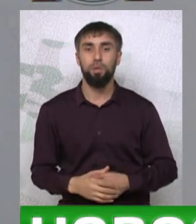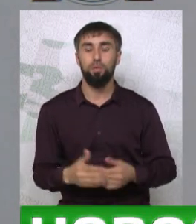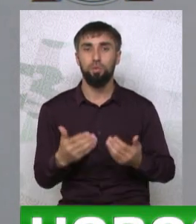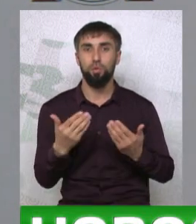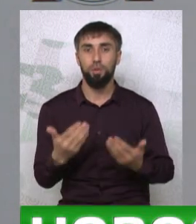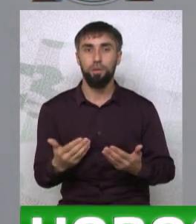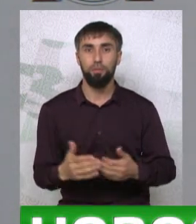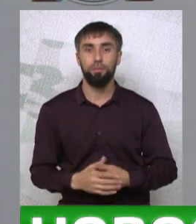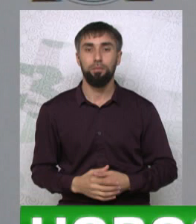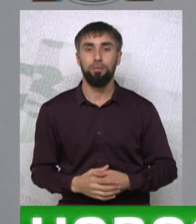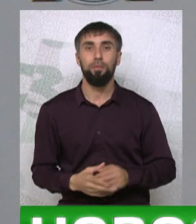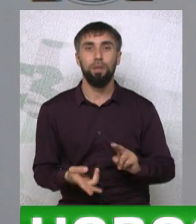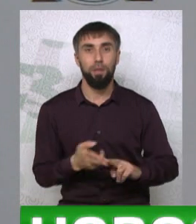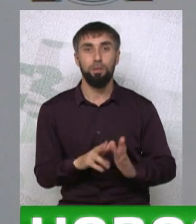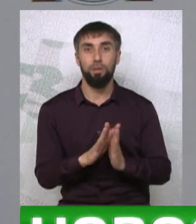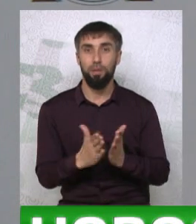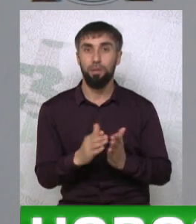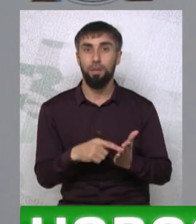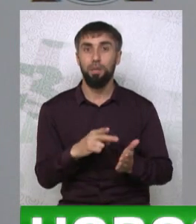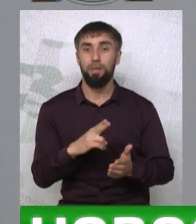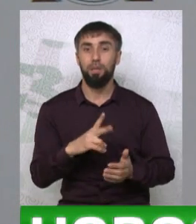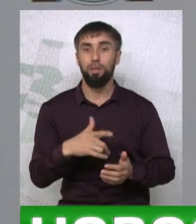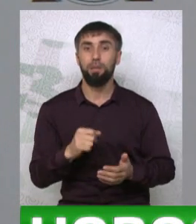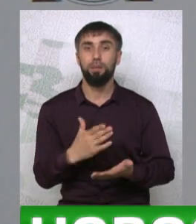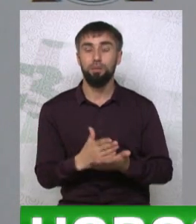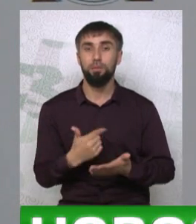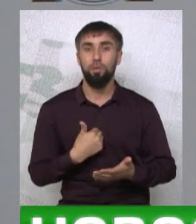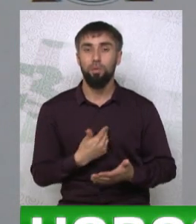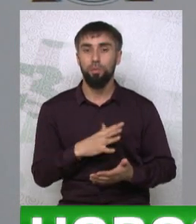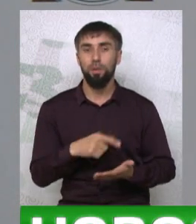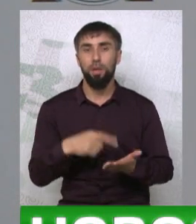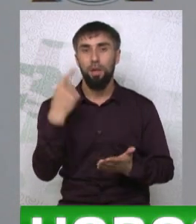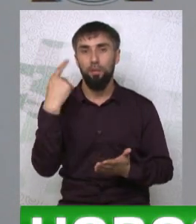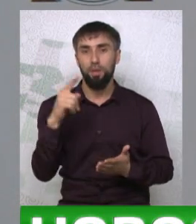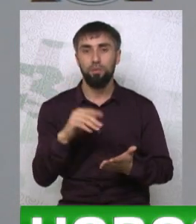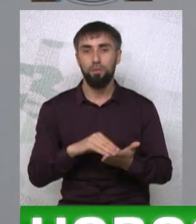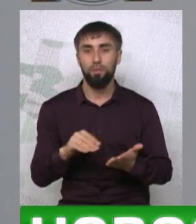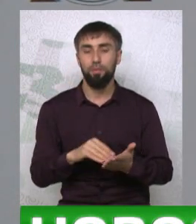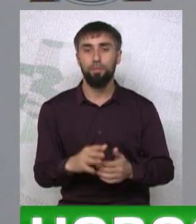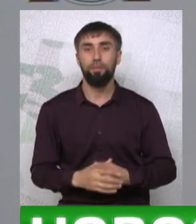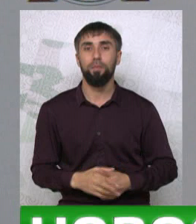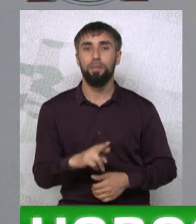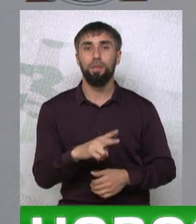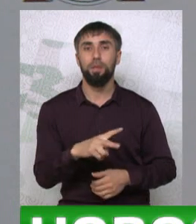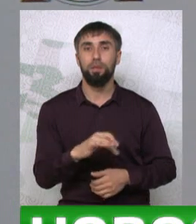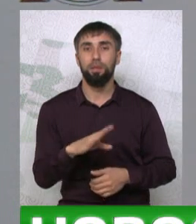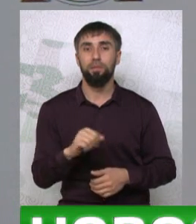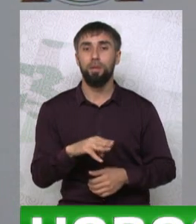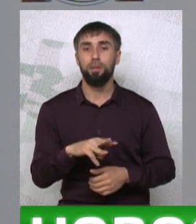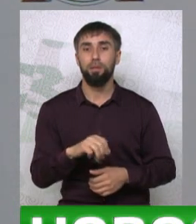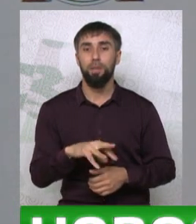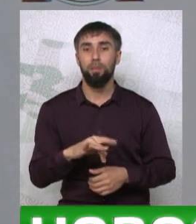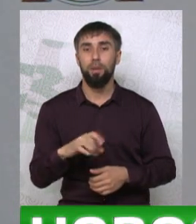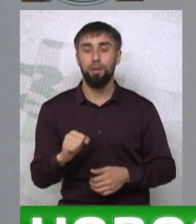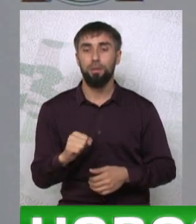Сейчас эта книга есть. Хотелось бы отметить ее автора-составителя Тамару Матгиреевну Индиеву, которая уже много лет